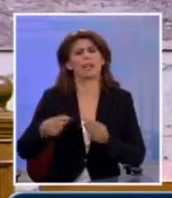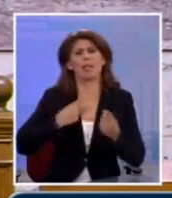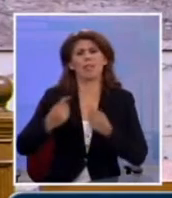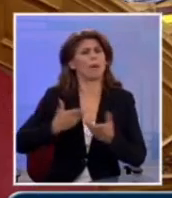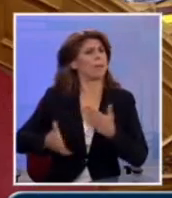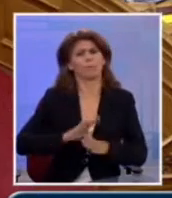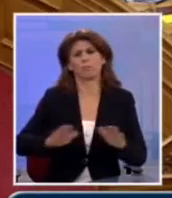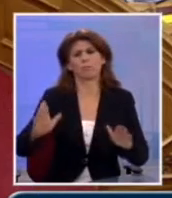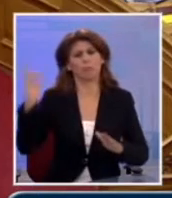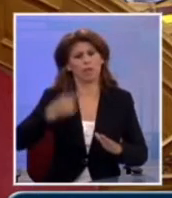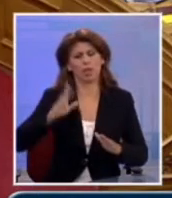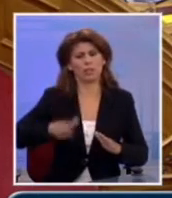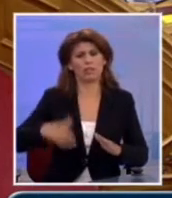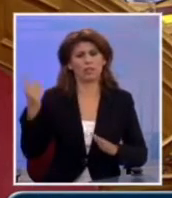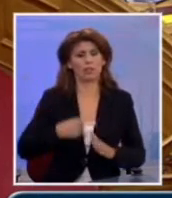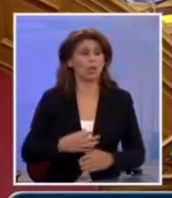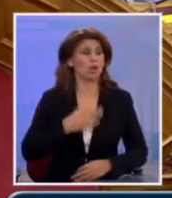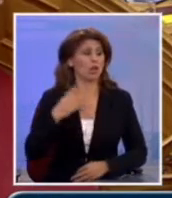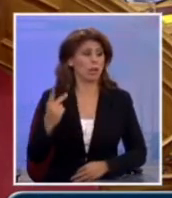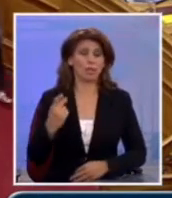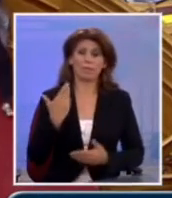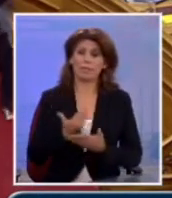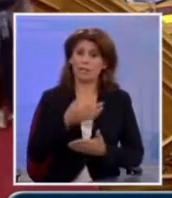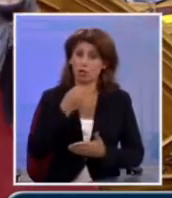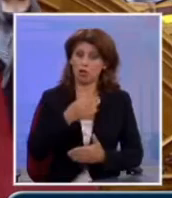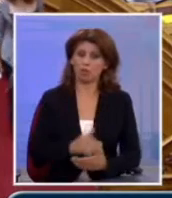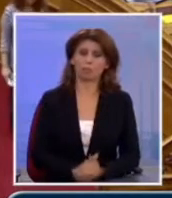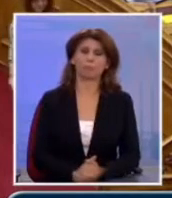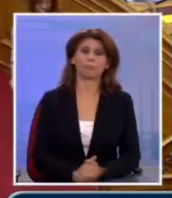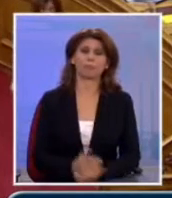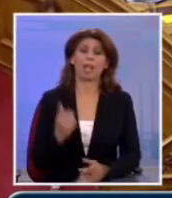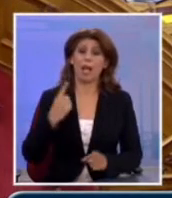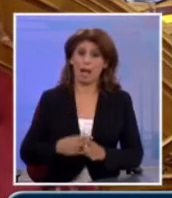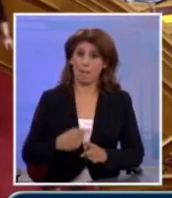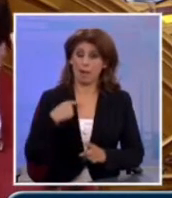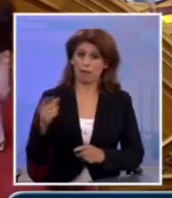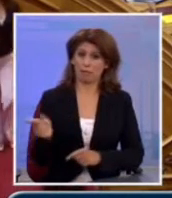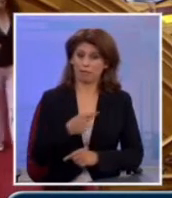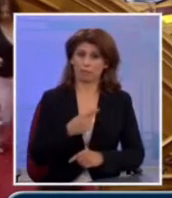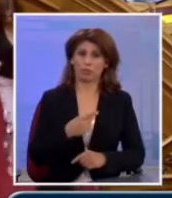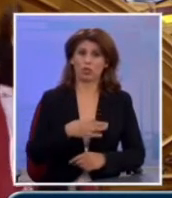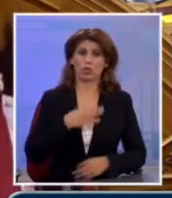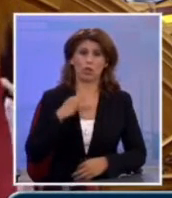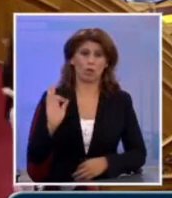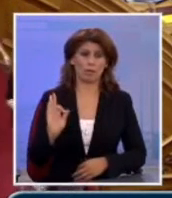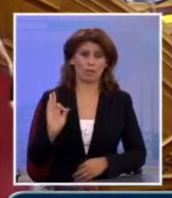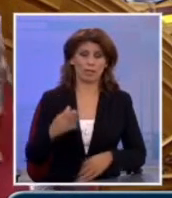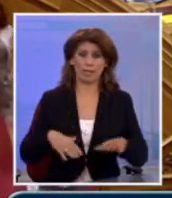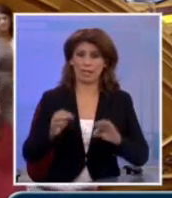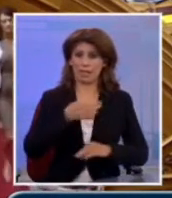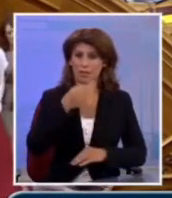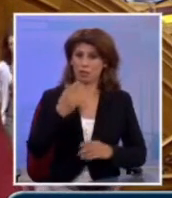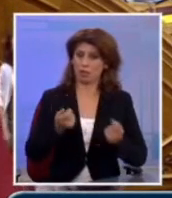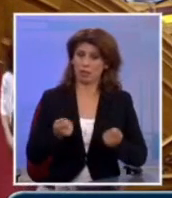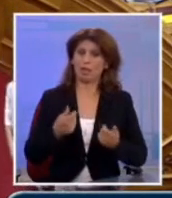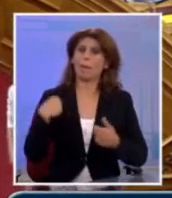Ο κύριος Καραθανασόπουλος ζητεί το λόγο. Απλά και μόνο θα παραπέμψω τον κύριο Φίλη στις πρώτες δηλώσεις τις οποίες